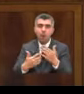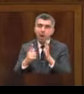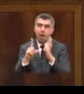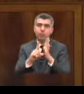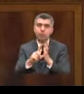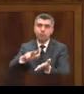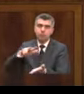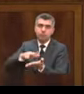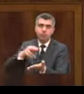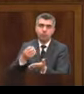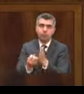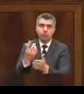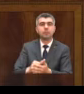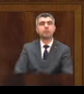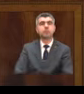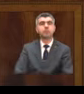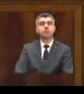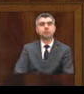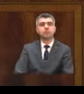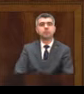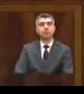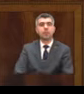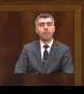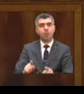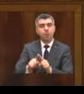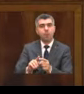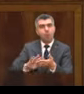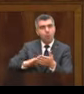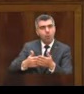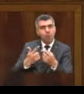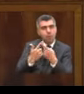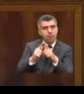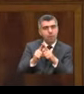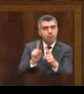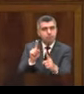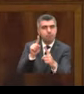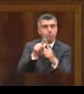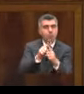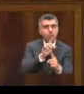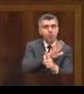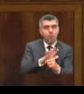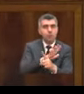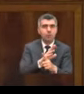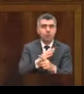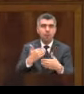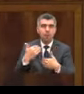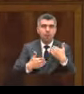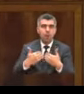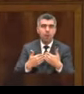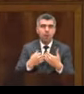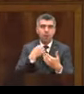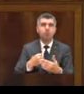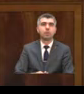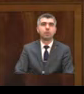للإعاقة. في إطار تطوير الخدمات القطاعية الموجهة لفائدة الأشخاص في وضعية إعاقة، أتوقف عند